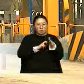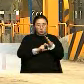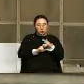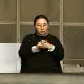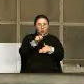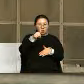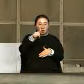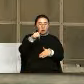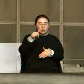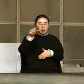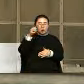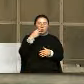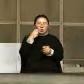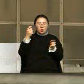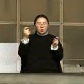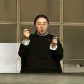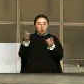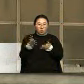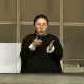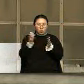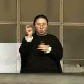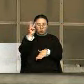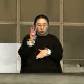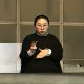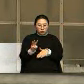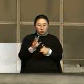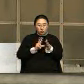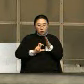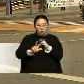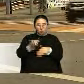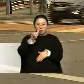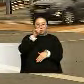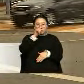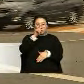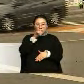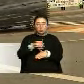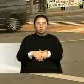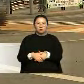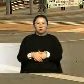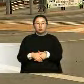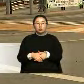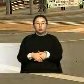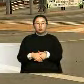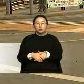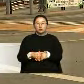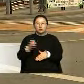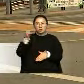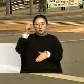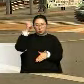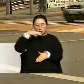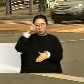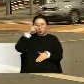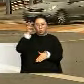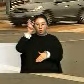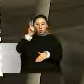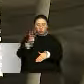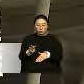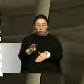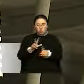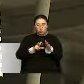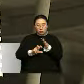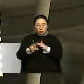광주 역. 이렇게 구별, 이렇게 이름이 붙어져 있어서 여기는 그냥 광주역이다. 그런